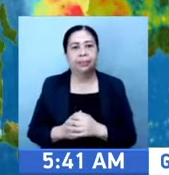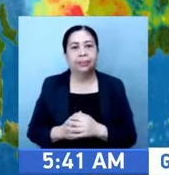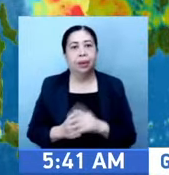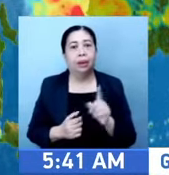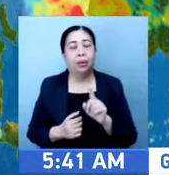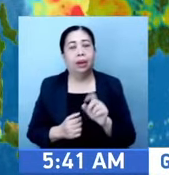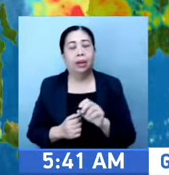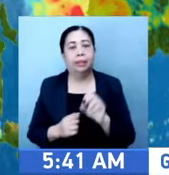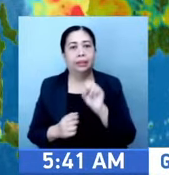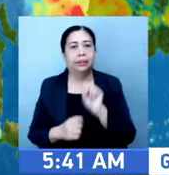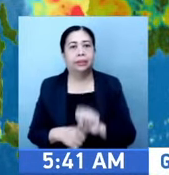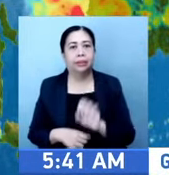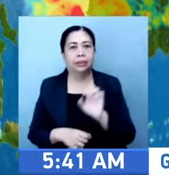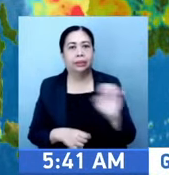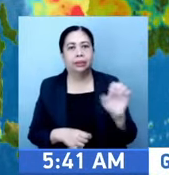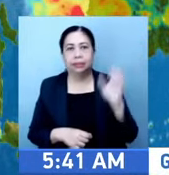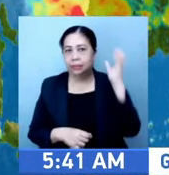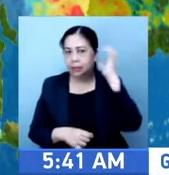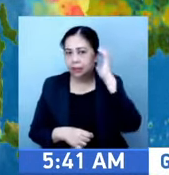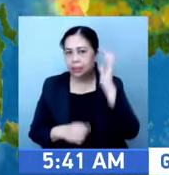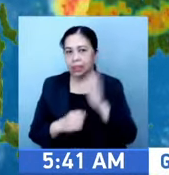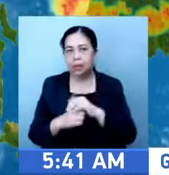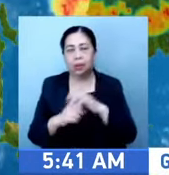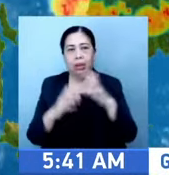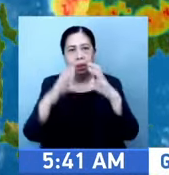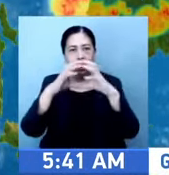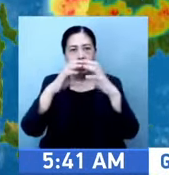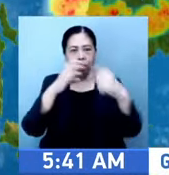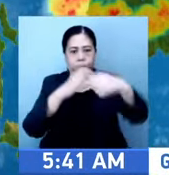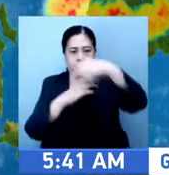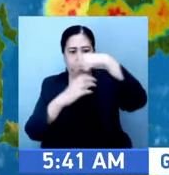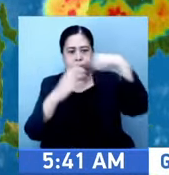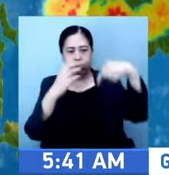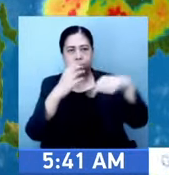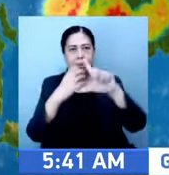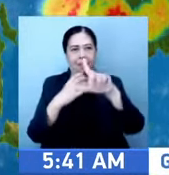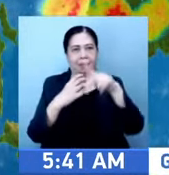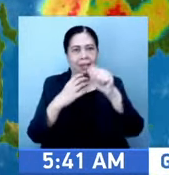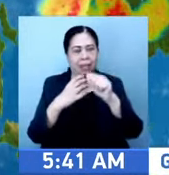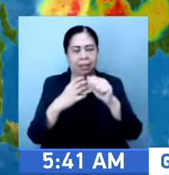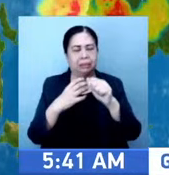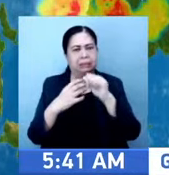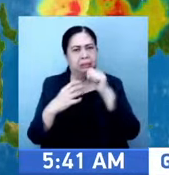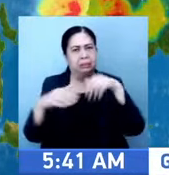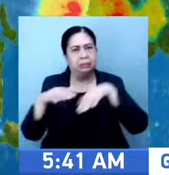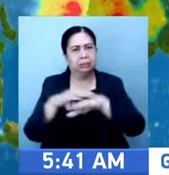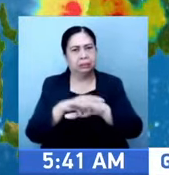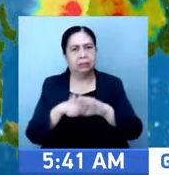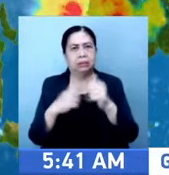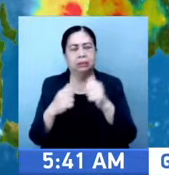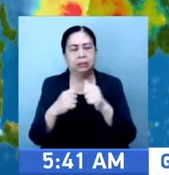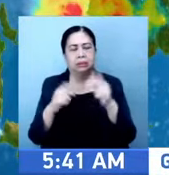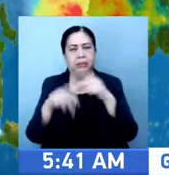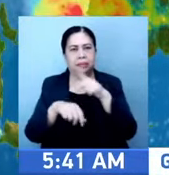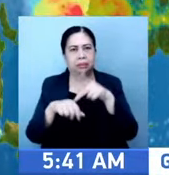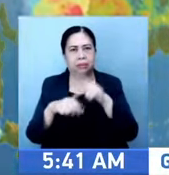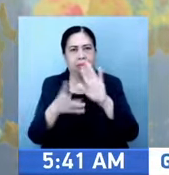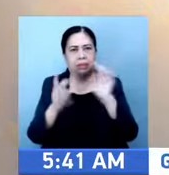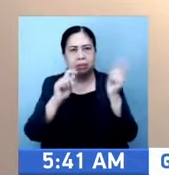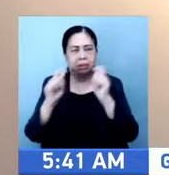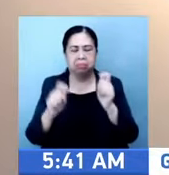Mindanao. Halos nasa equator na ang LPA at mababa ang chance ng pumasok sa PAR at maging isang bagyo. Sumikat na po ang haring araw